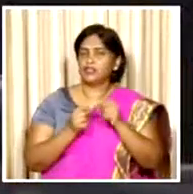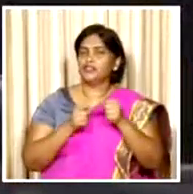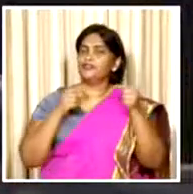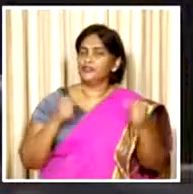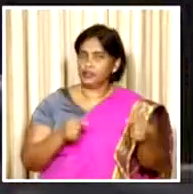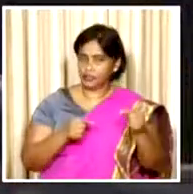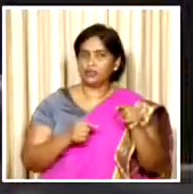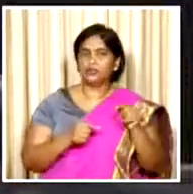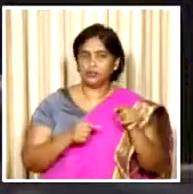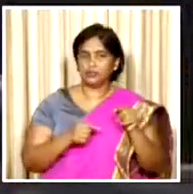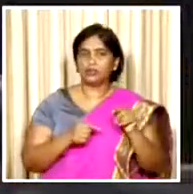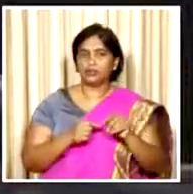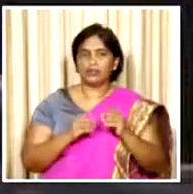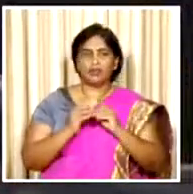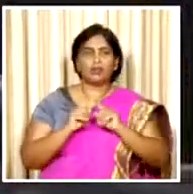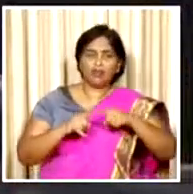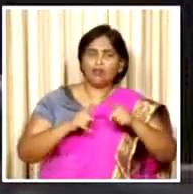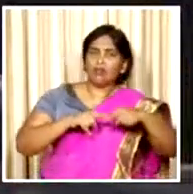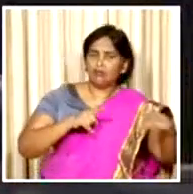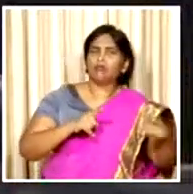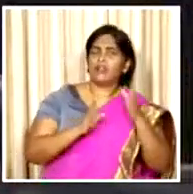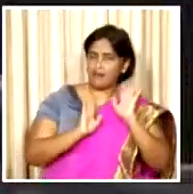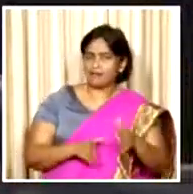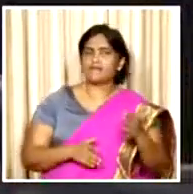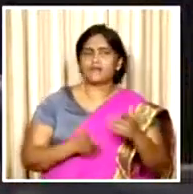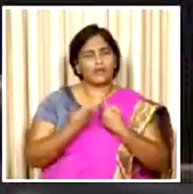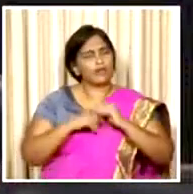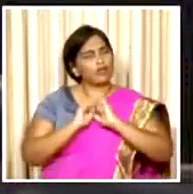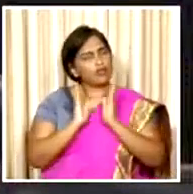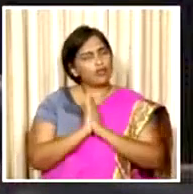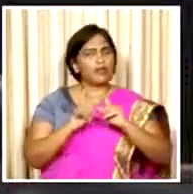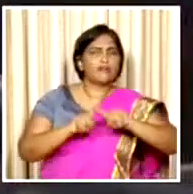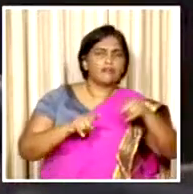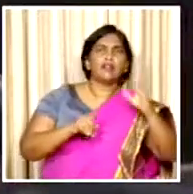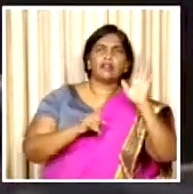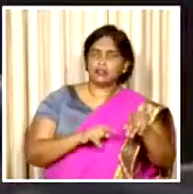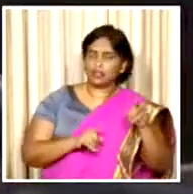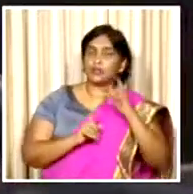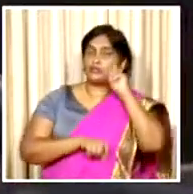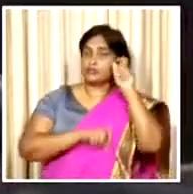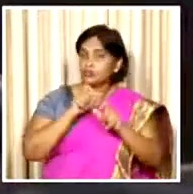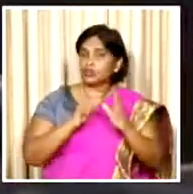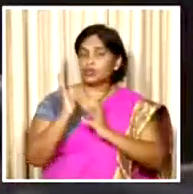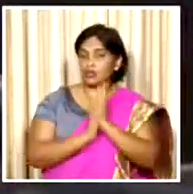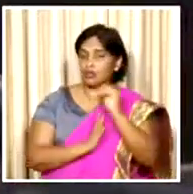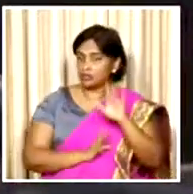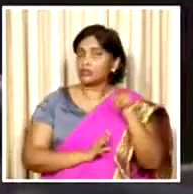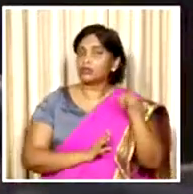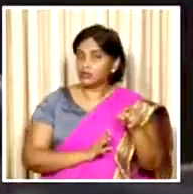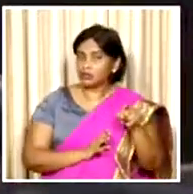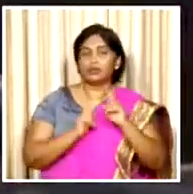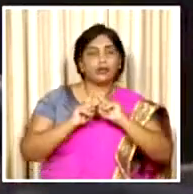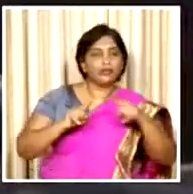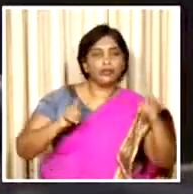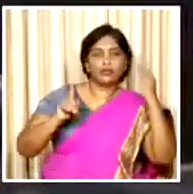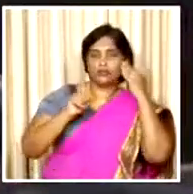දෙයක්. විකල්ප හැමතිස්සෙම තියෙනවා. හැම දෙයකම විකල්පයක් තියෙනවා. ජනතාවට අයිතියක් තියෙනවා ඒ විකල්ප